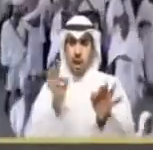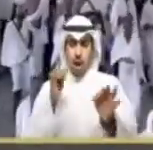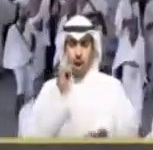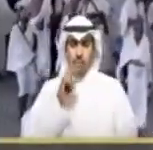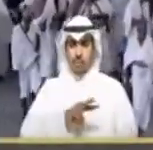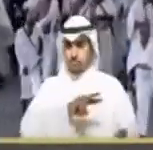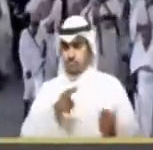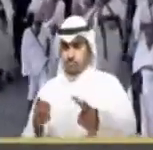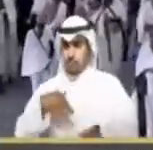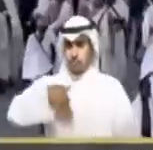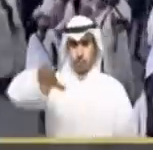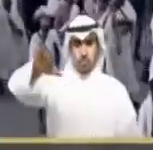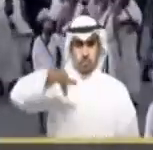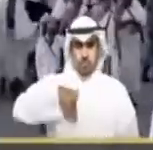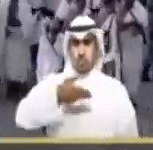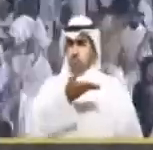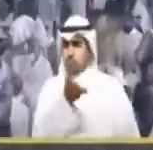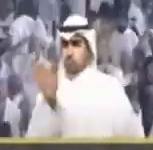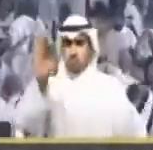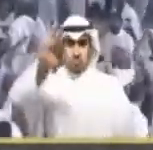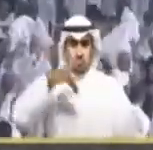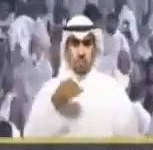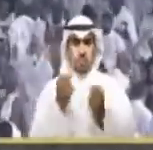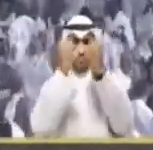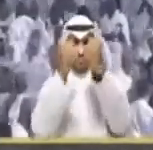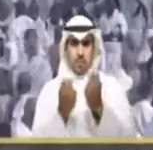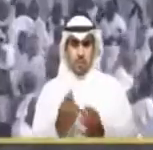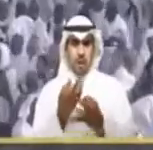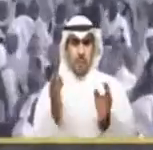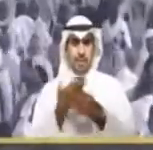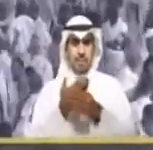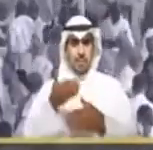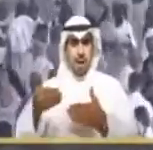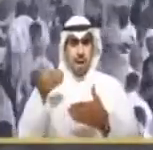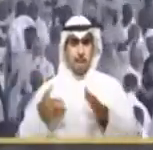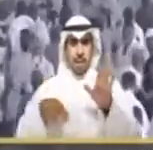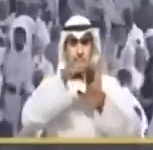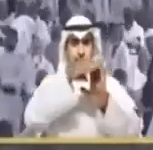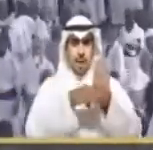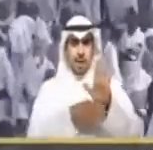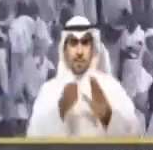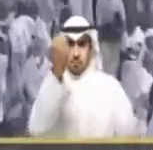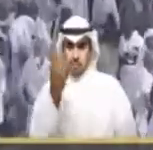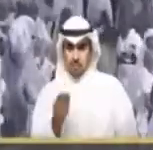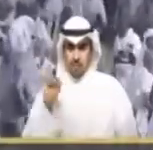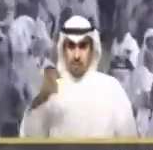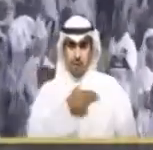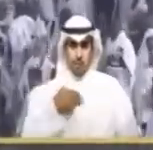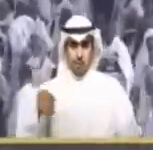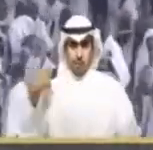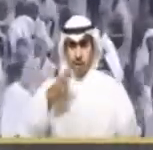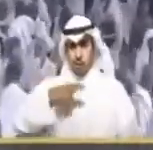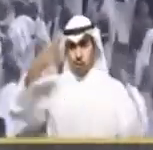مواقع إقامتهم في منى وفق خطة التفويج المعدة لذلك. بعد ذلك يستمر الحجاج في إكمال